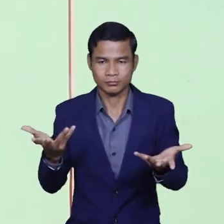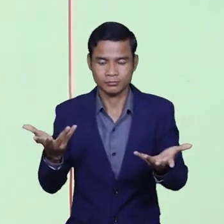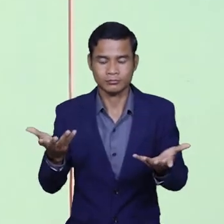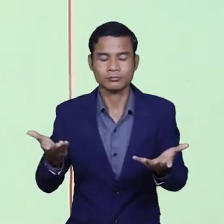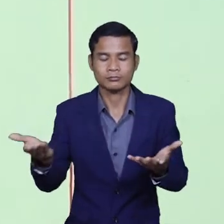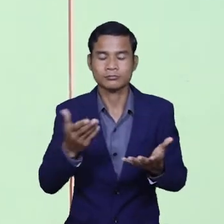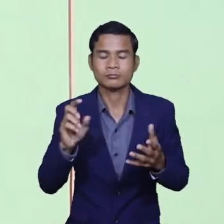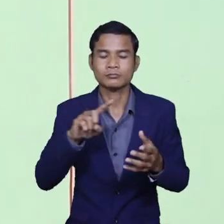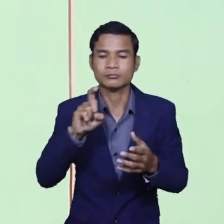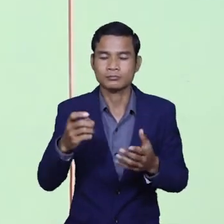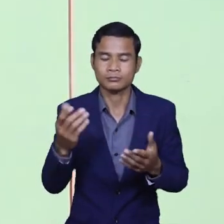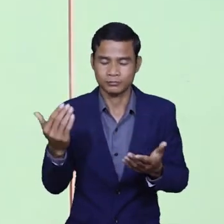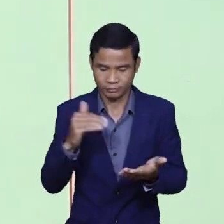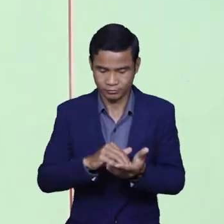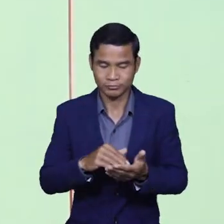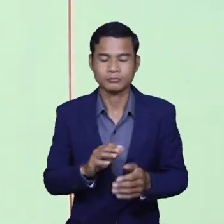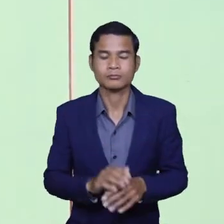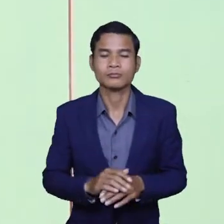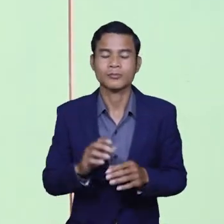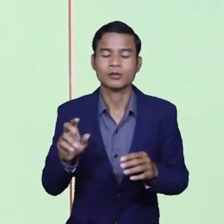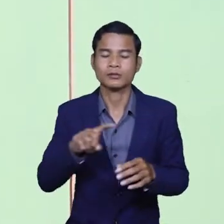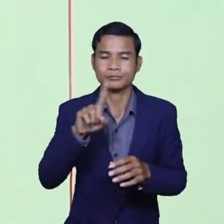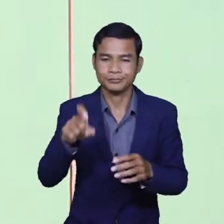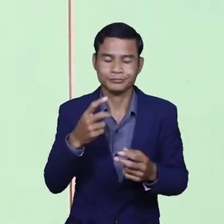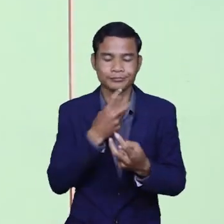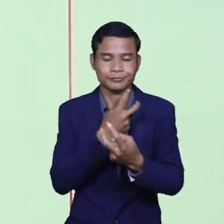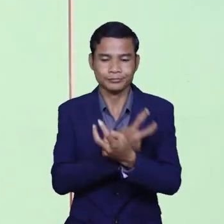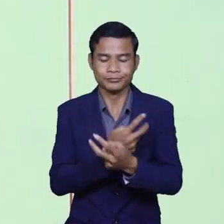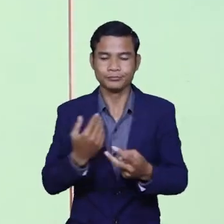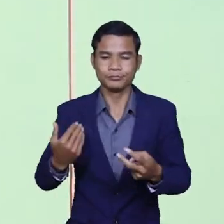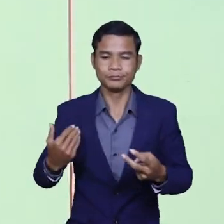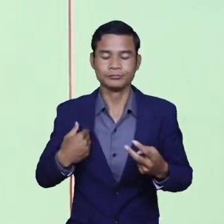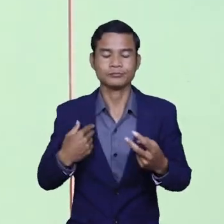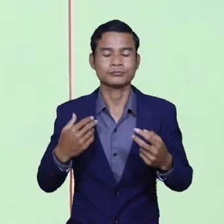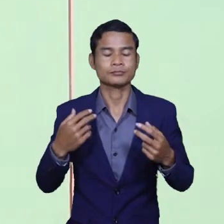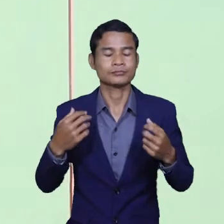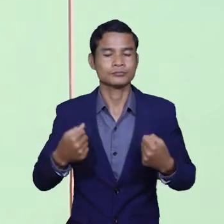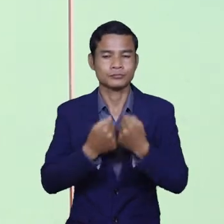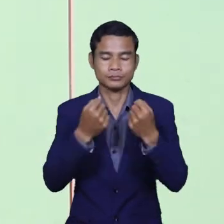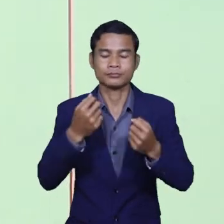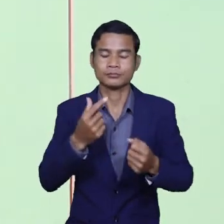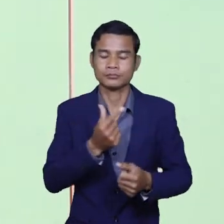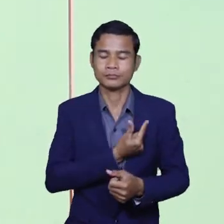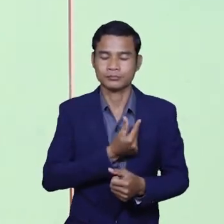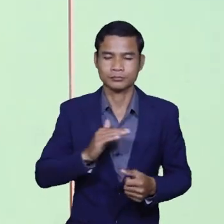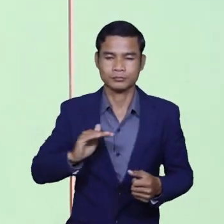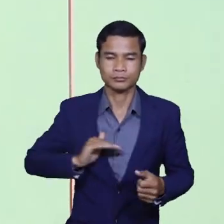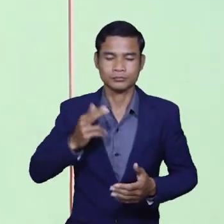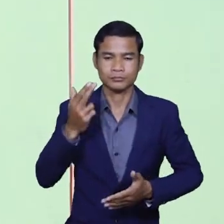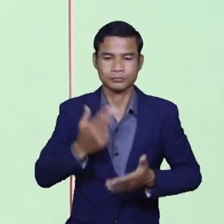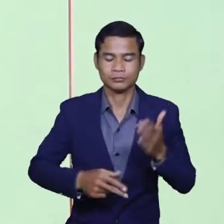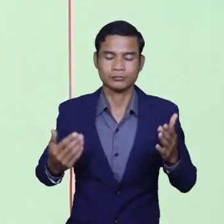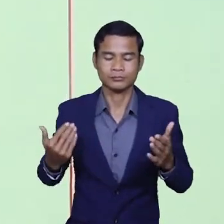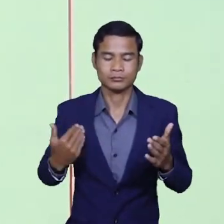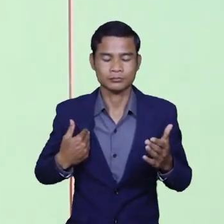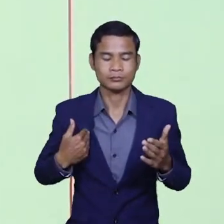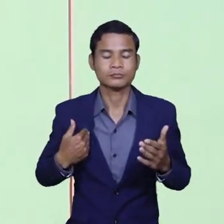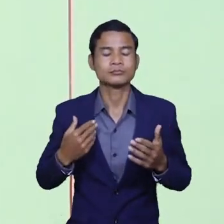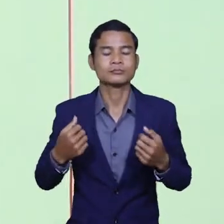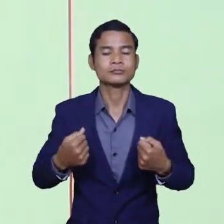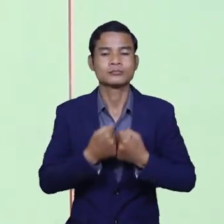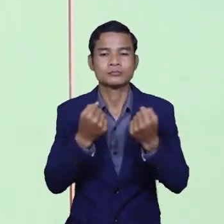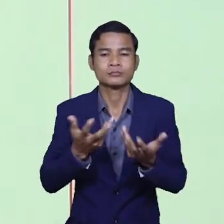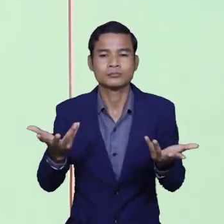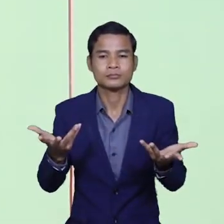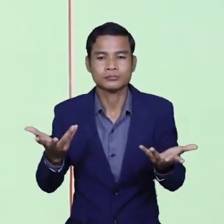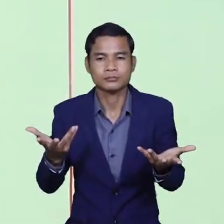ញ្ចឹងអ្នកគ្រូបញ្ជាក់ម្ដងទៀតតើឆ្អឹងមានគ្រោះថ្នាក់ដោយសារអ្វីហើយមានគ្រោះថ្នាក់ដូចម្តេច